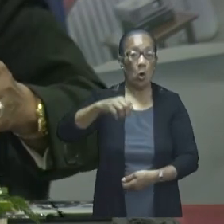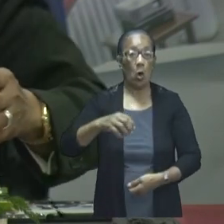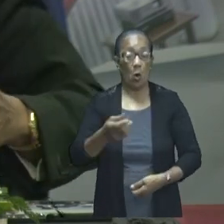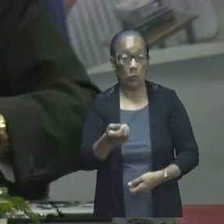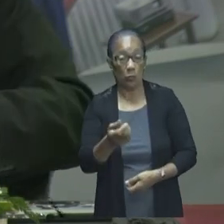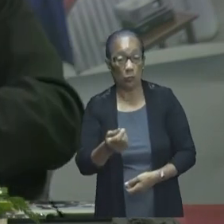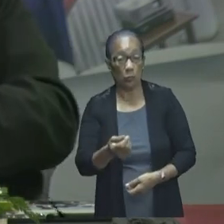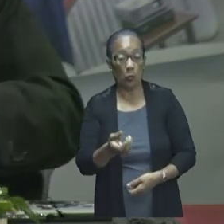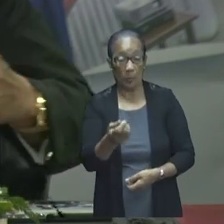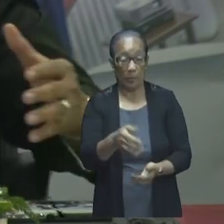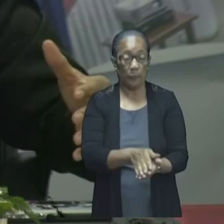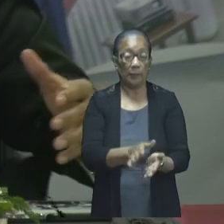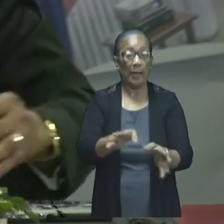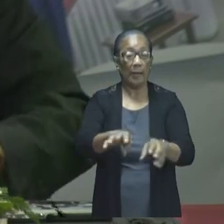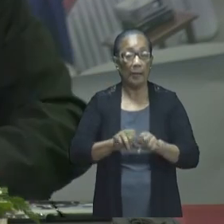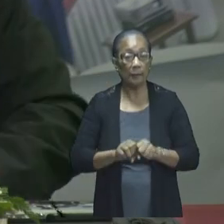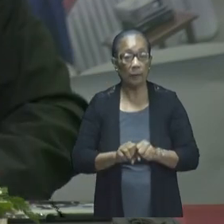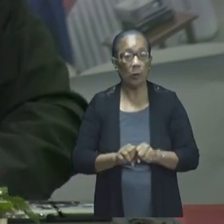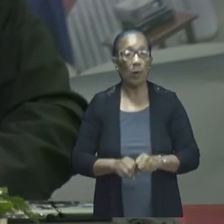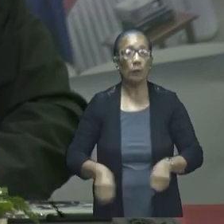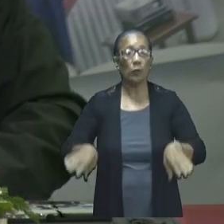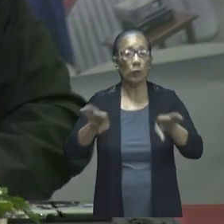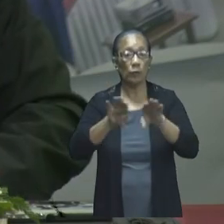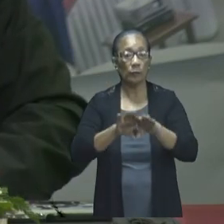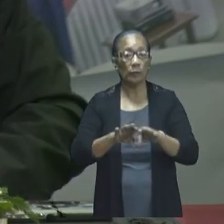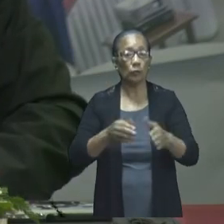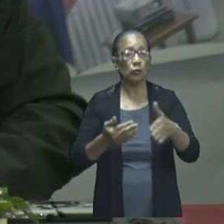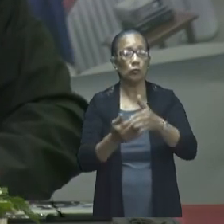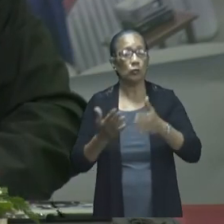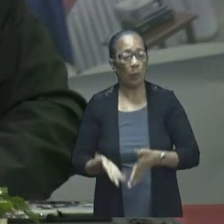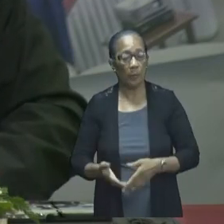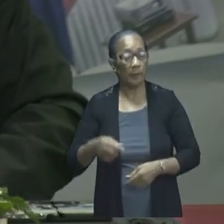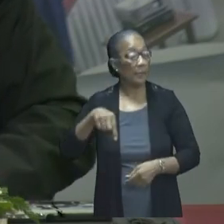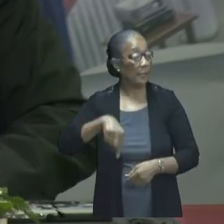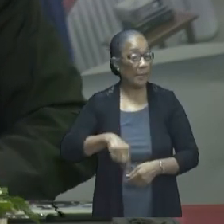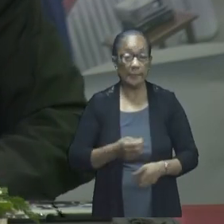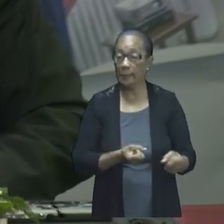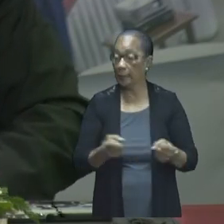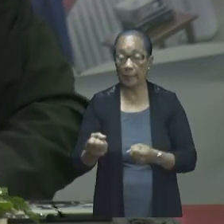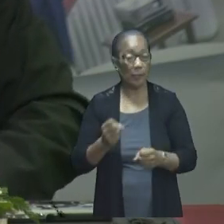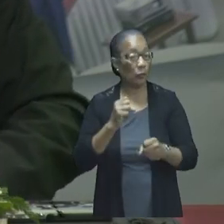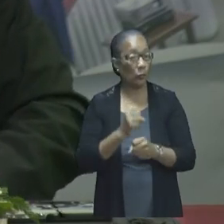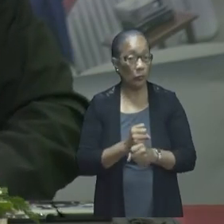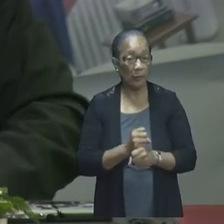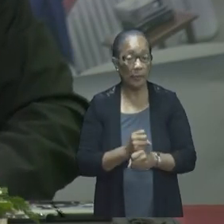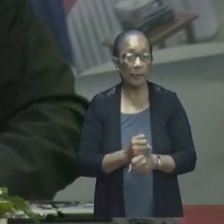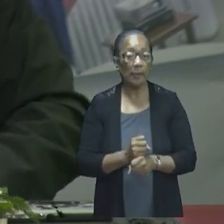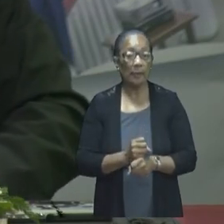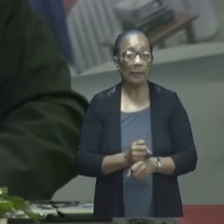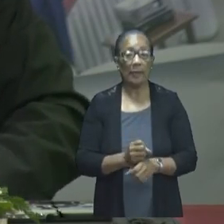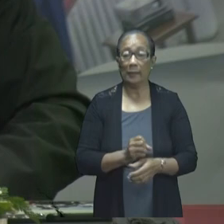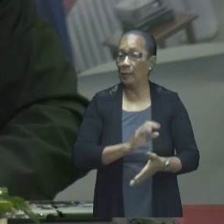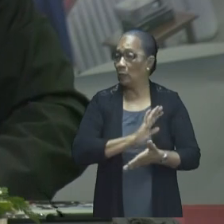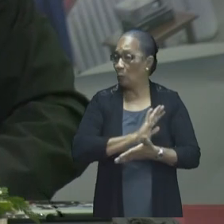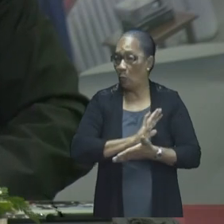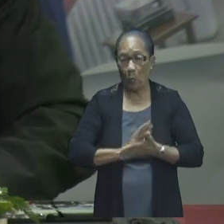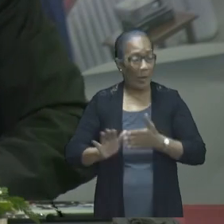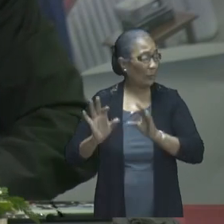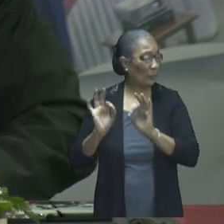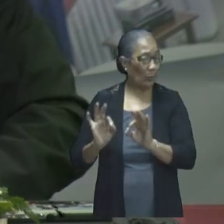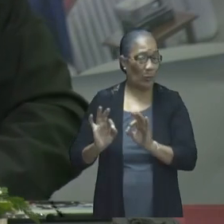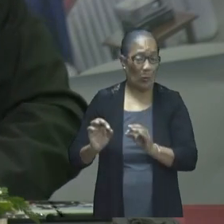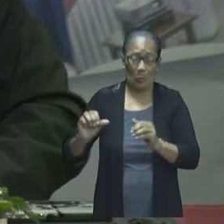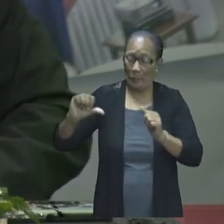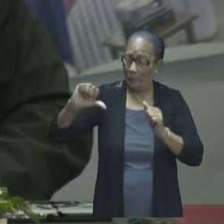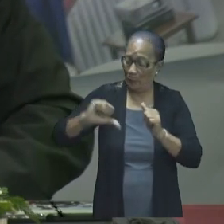overeenkomst te ontbinden dat is niet deze regeren die dingen hebben wantrouwen achtergelaten die dingen hebben diepe sporen